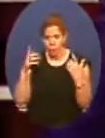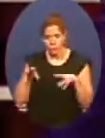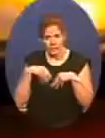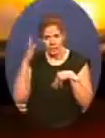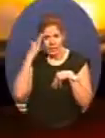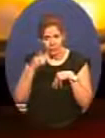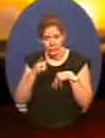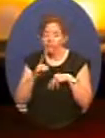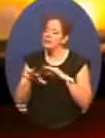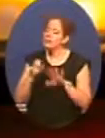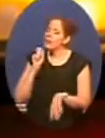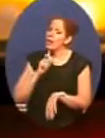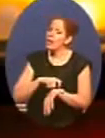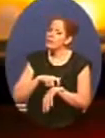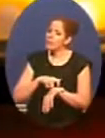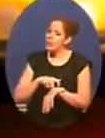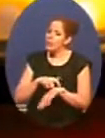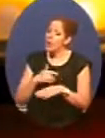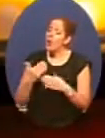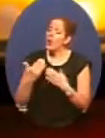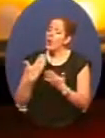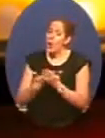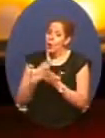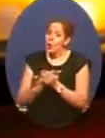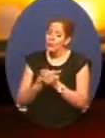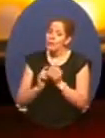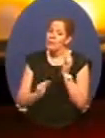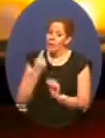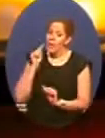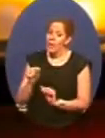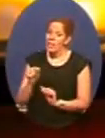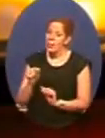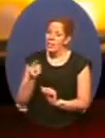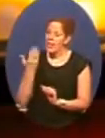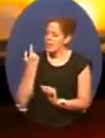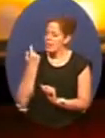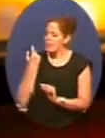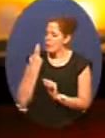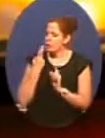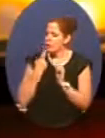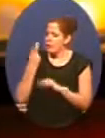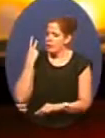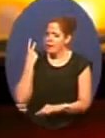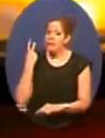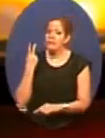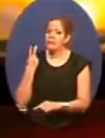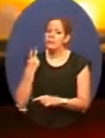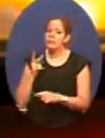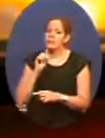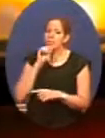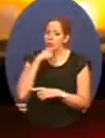זה לקח להם זמן להודות בקיום התופעה הזאת. לפני כמעט שנתיים,